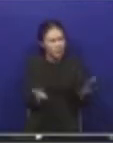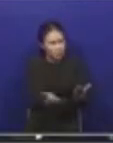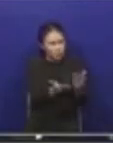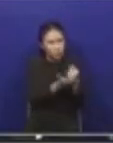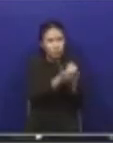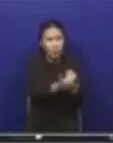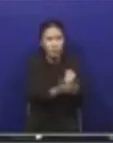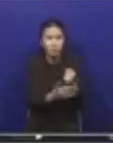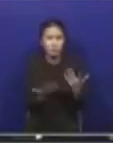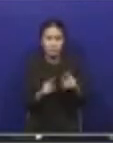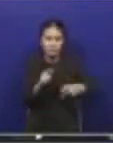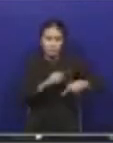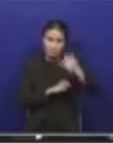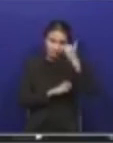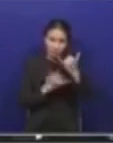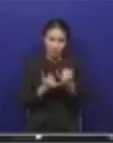ก็เพราะฉะนั้นสิ่งที่ผมอยากกลับเรียนว่า